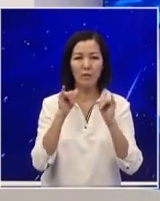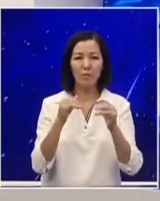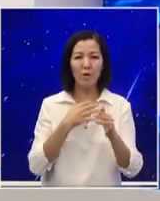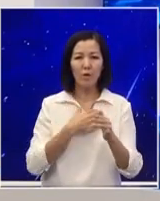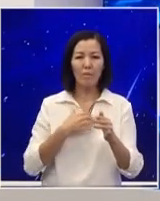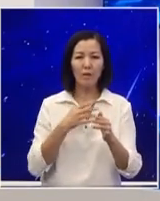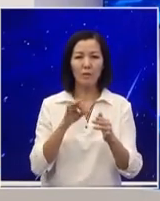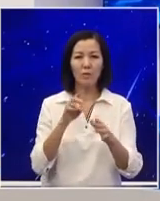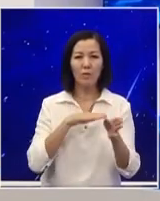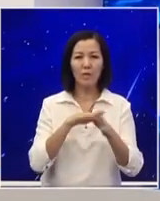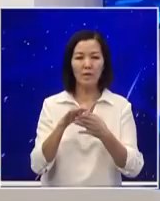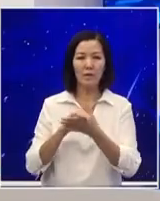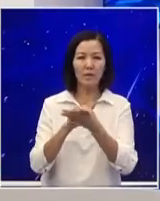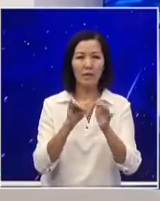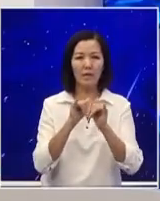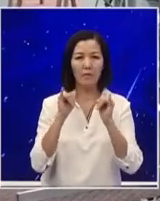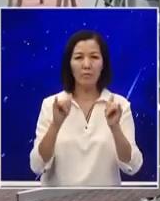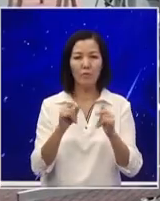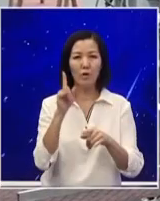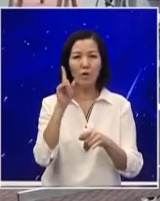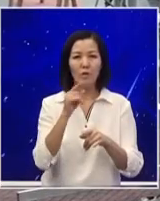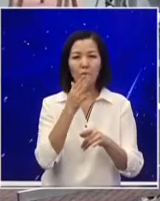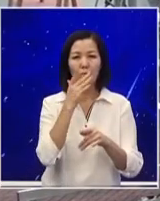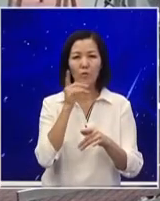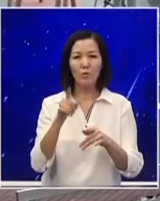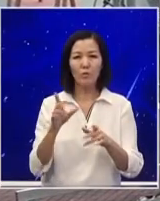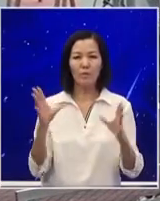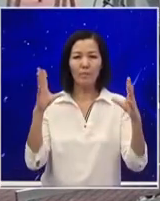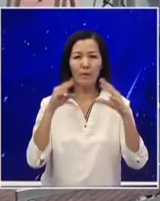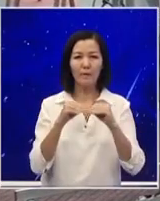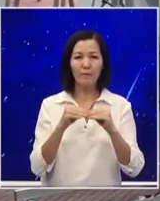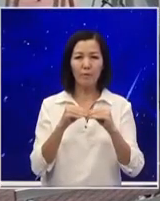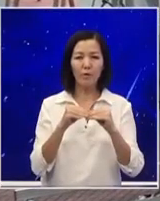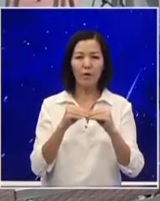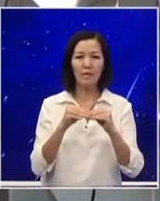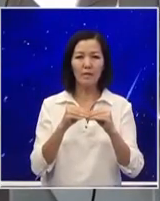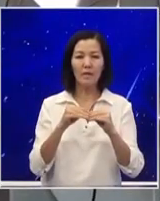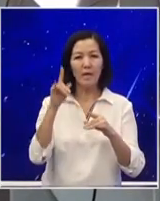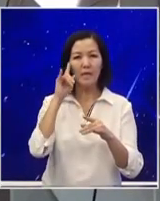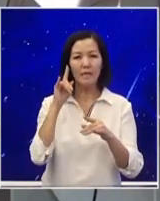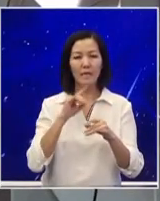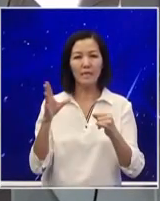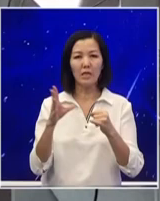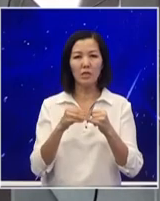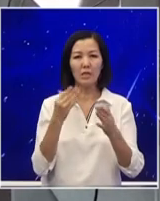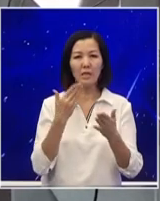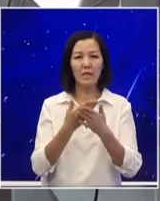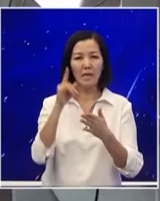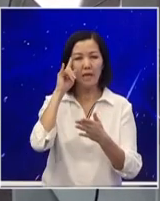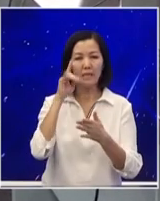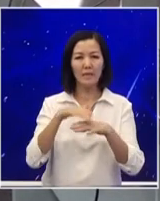атқаратын татулық бірлікті нығайтып отырған, жүзден аса ұлт өкілін біріктіріп отырған қасиетті шаңырақ. Дәлелі Қазақстан